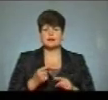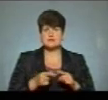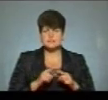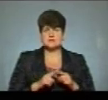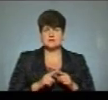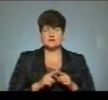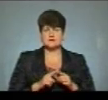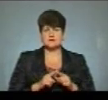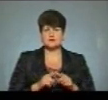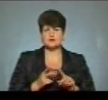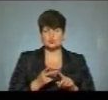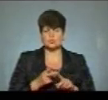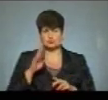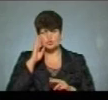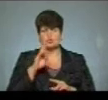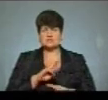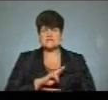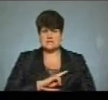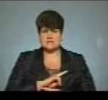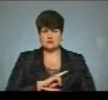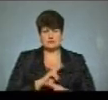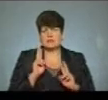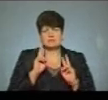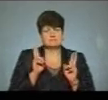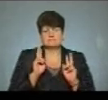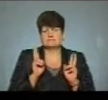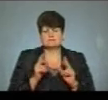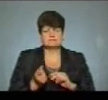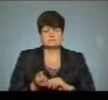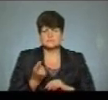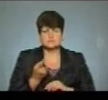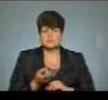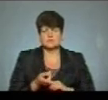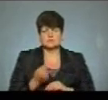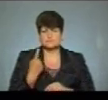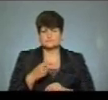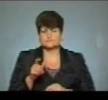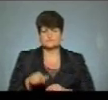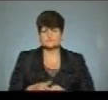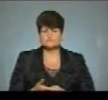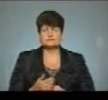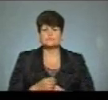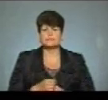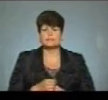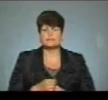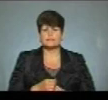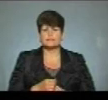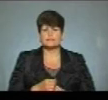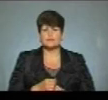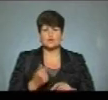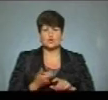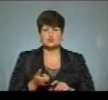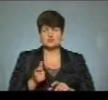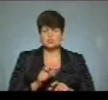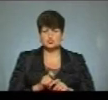що потерпів, загинув чоловік, то поки невідомо мені, що то за особа. І так, добре.